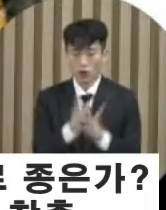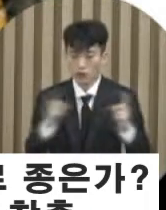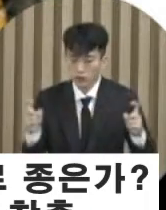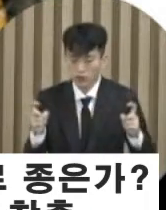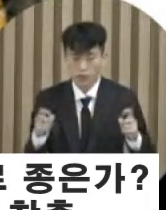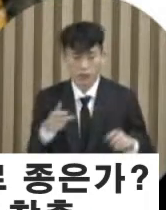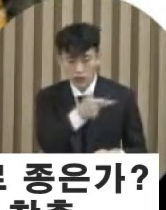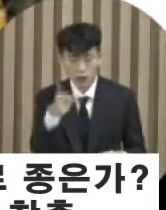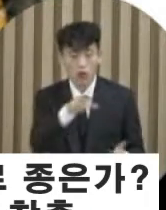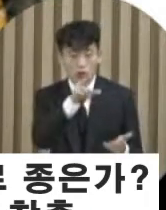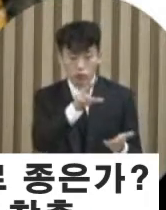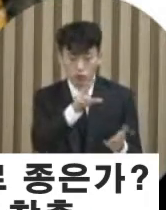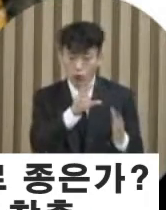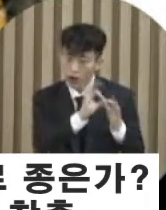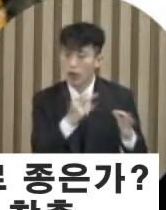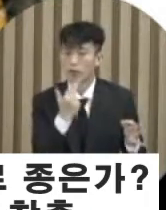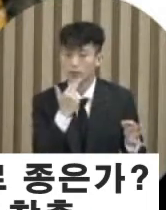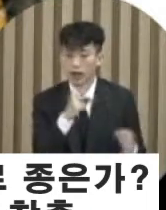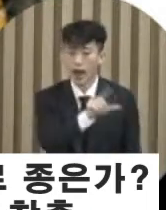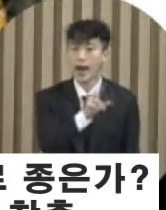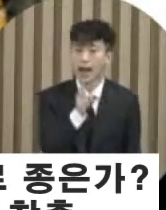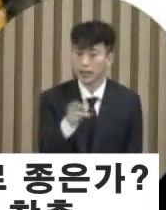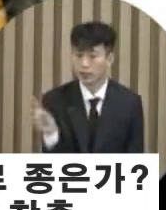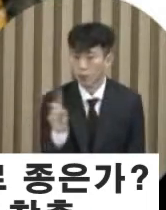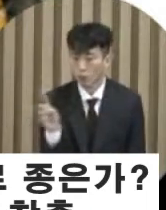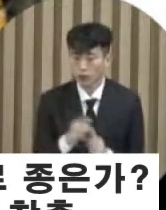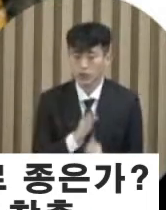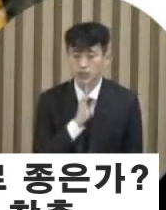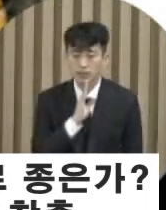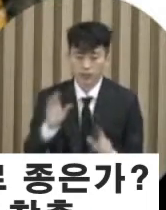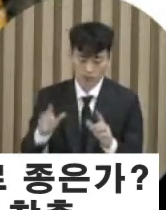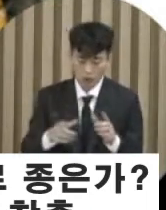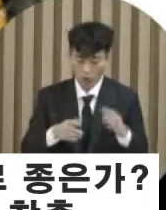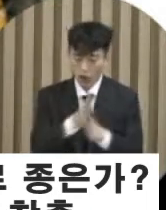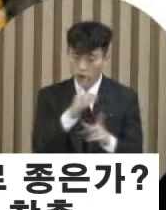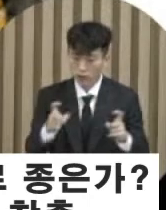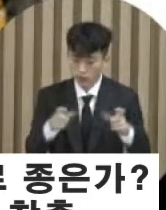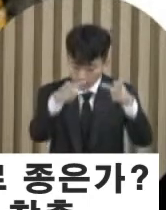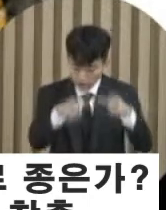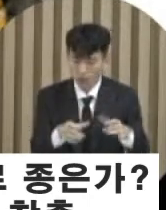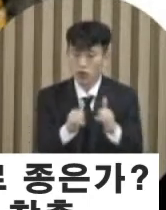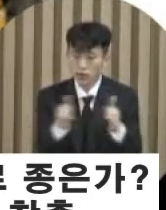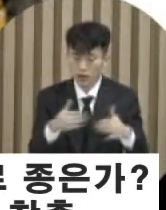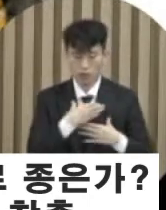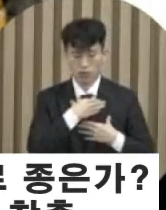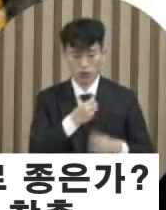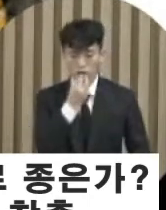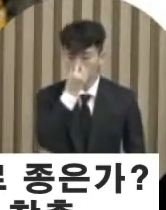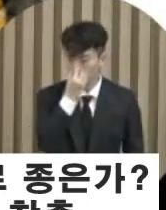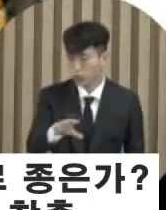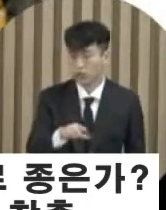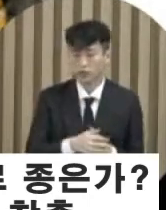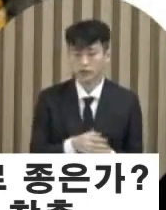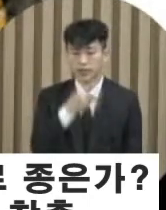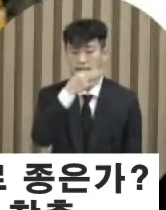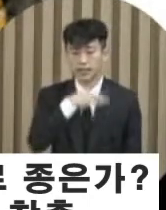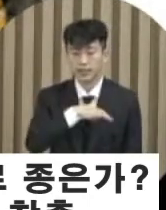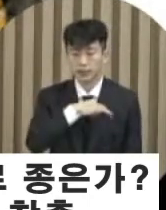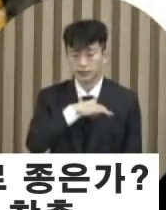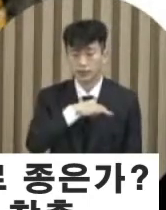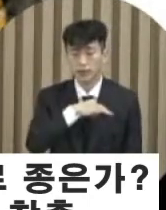연관이 없는 LH 등 사업 시행자는 실제로 거주하고 이용하는 화성시민의 수혜나 편익은 무시한 채 그들의 이익을